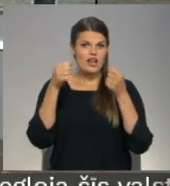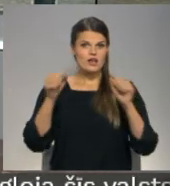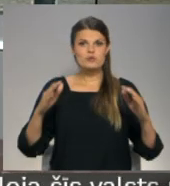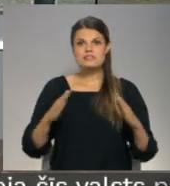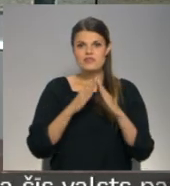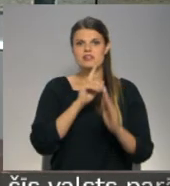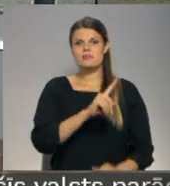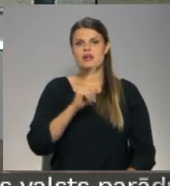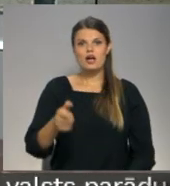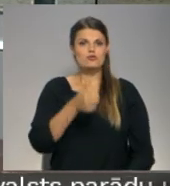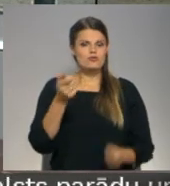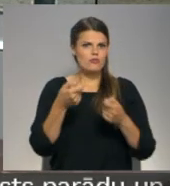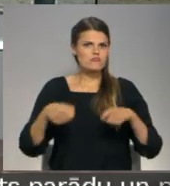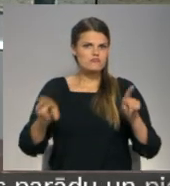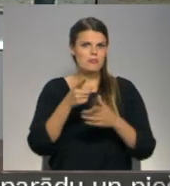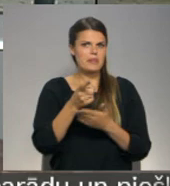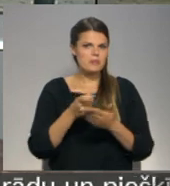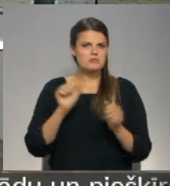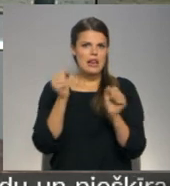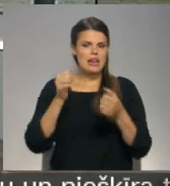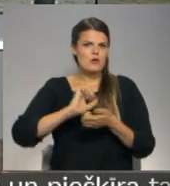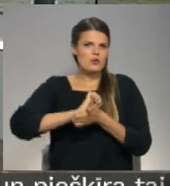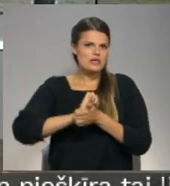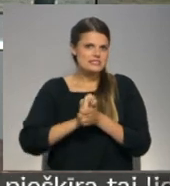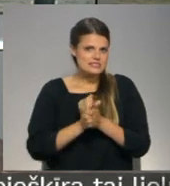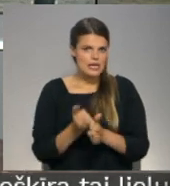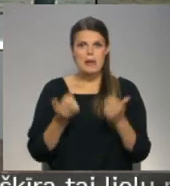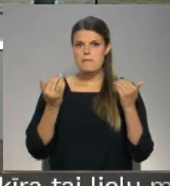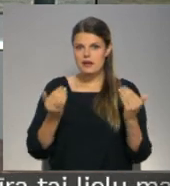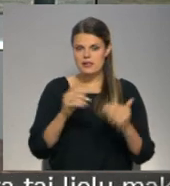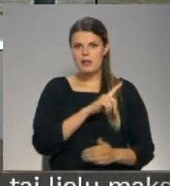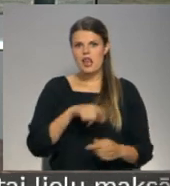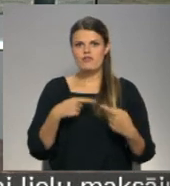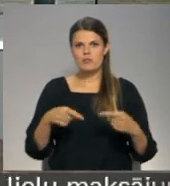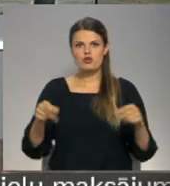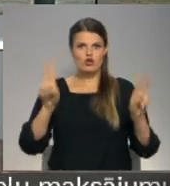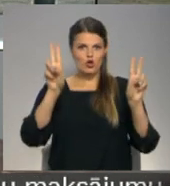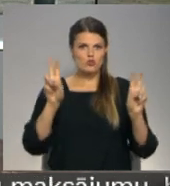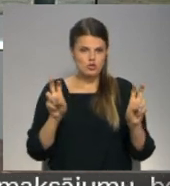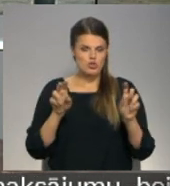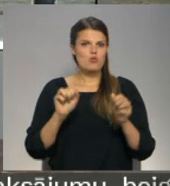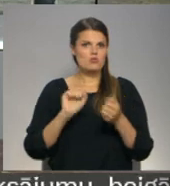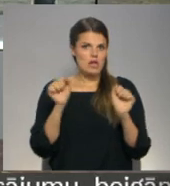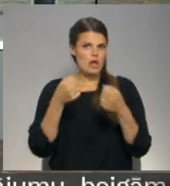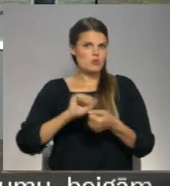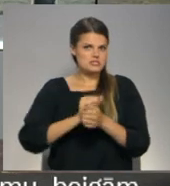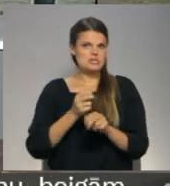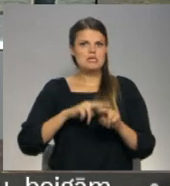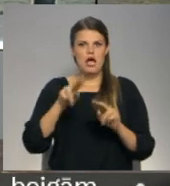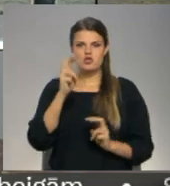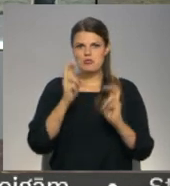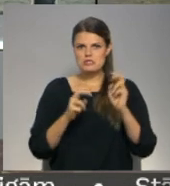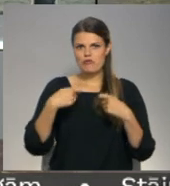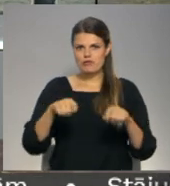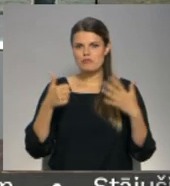Tuvojoties Līgo svētkiem, ar katru gadu pieaug pieprasījums pēc Jāņu siera. Pat labam Latvijā produktu ar šādu nosaukumu atļauts ražot